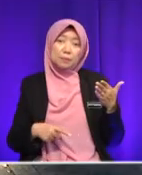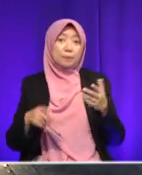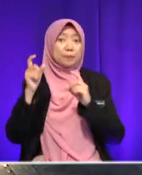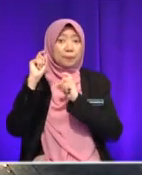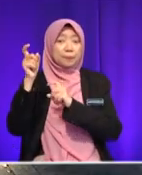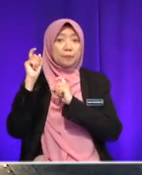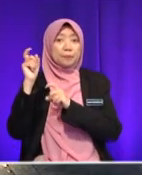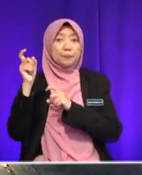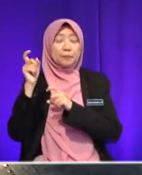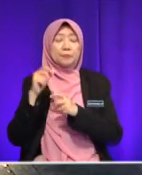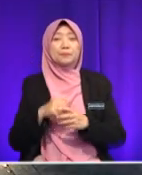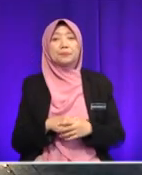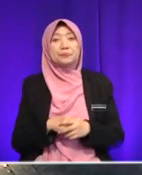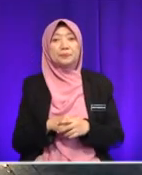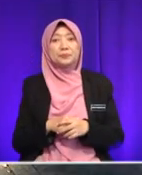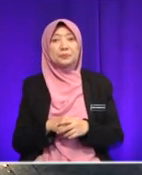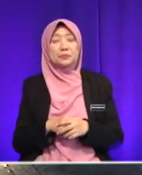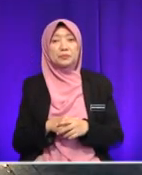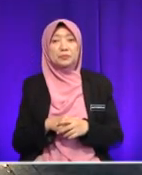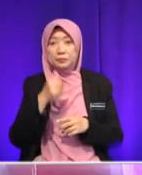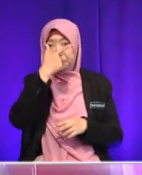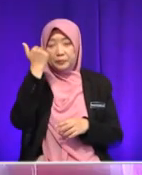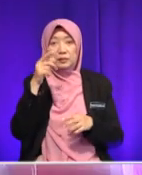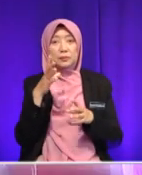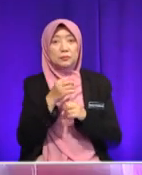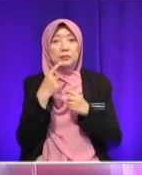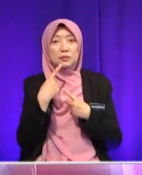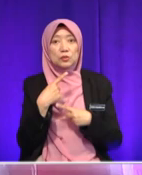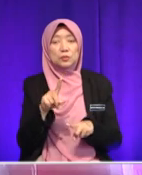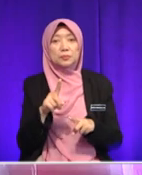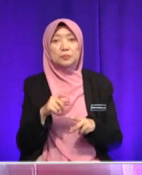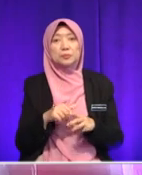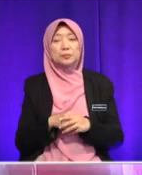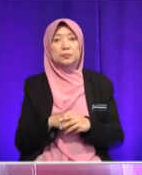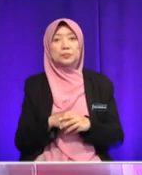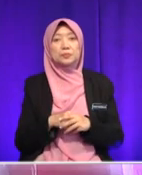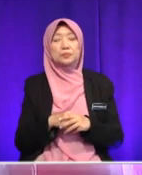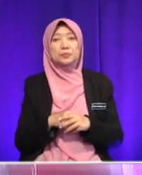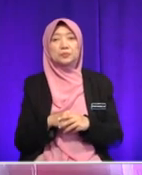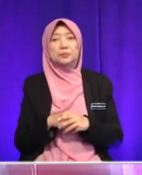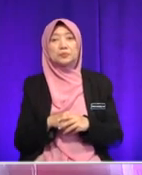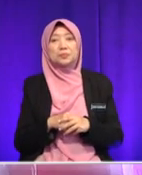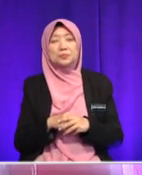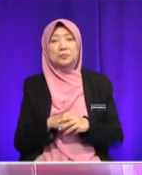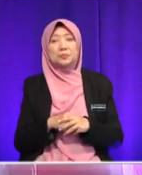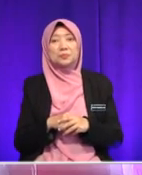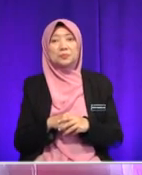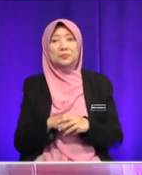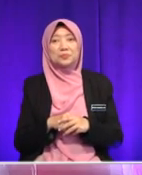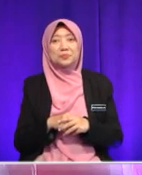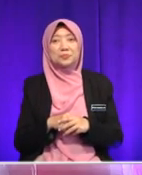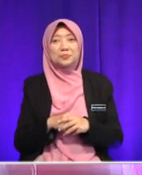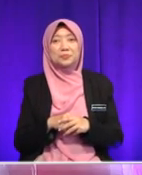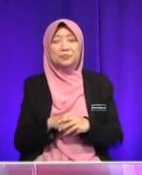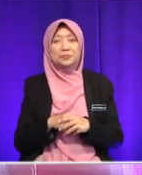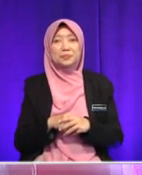untuk tadi Ain ni cikgu kerana dapat menjawab Ain dengan betul. Baik. Ain dah gembira tu. Baik. Okay, baik. Jom